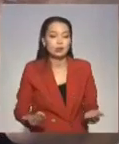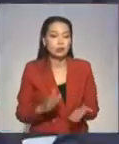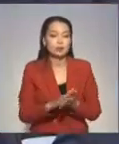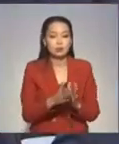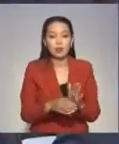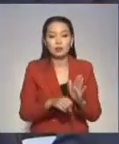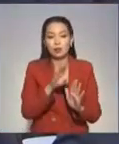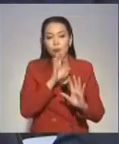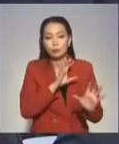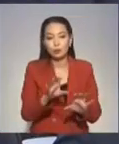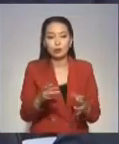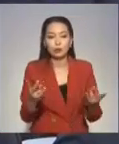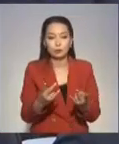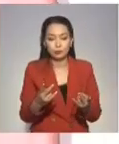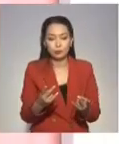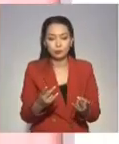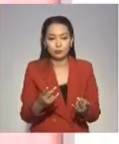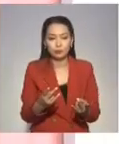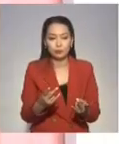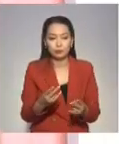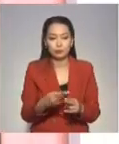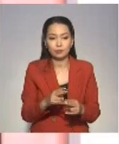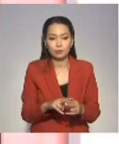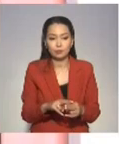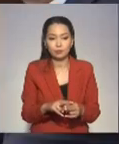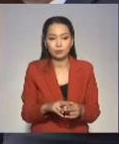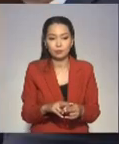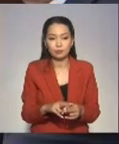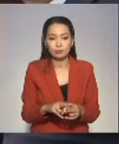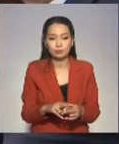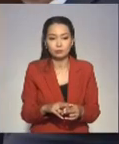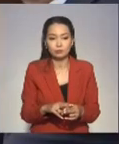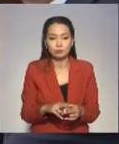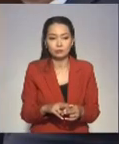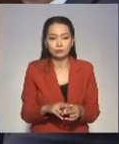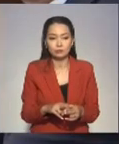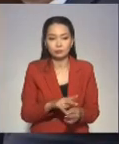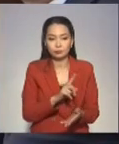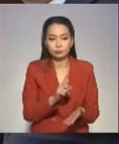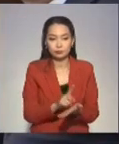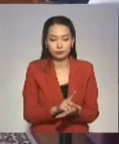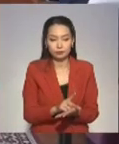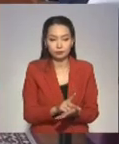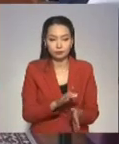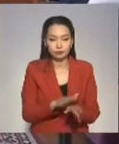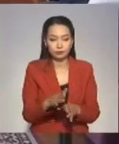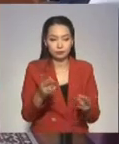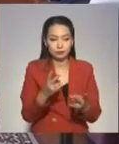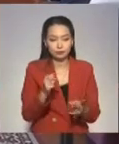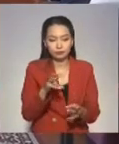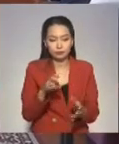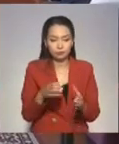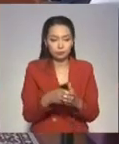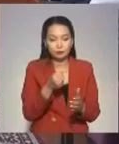керек. Ауыл әкімдері сезініп тұрсыздар ма? Бұл жұмыс істеу керек. Жұмыс жасау керек шұғыл түрде. Аймақ басшысы